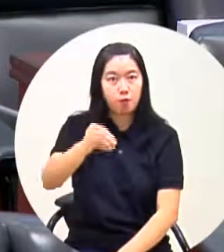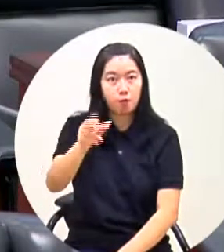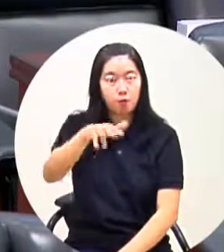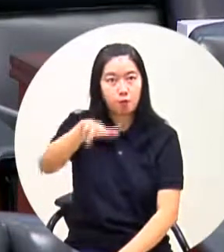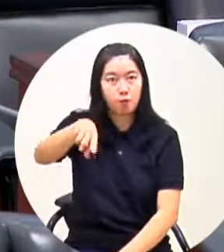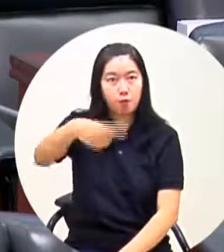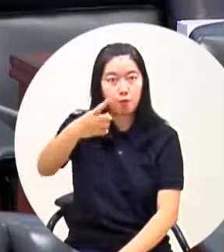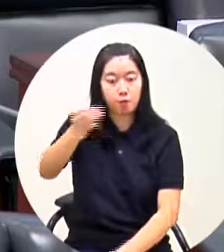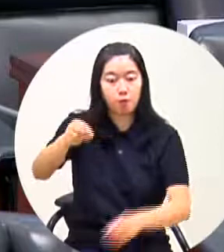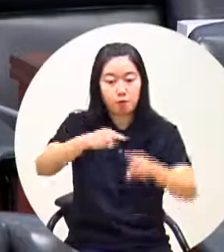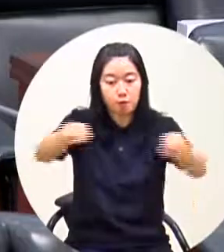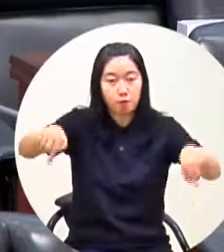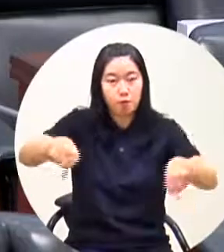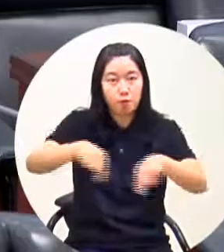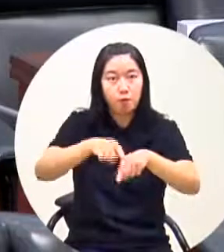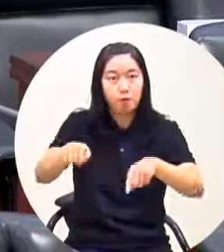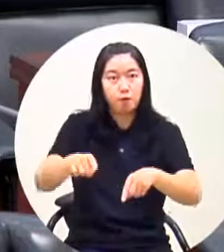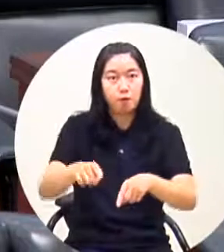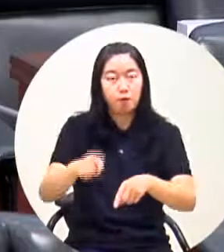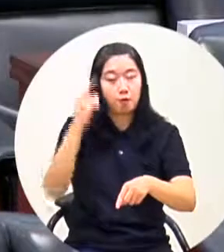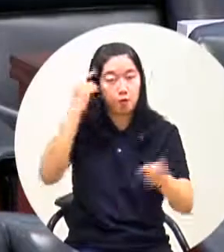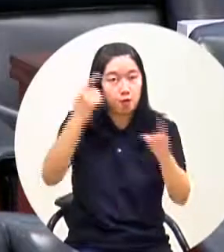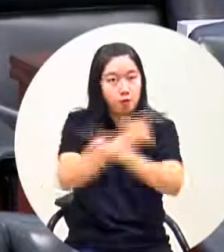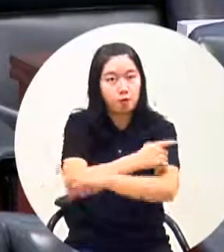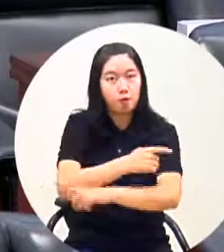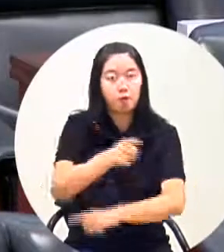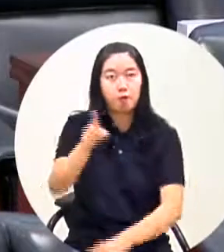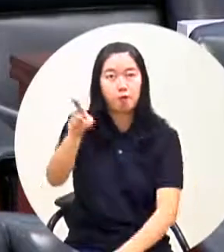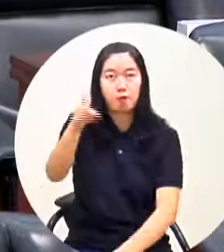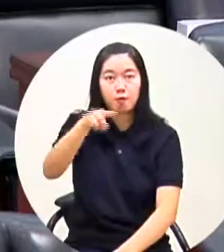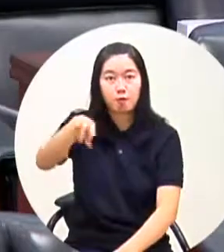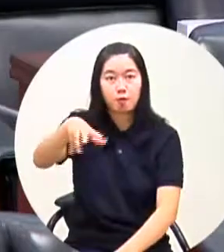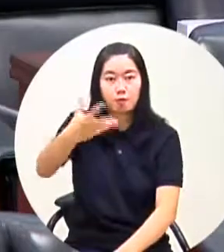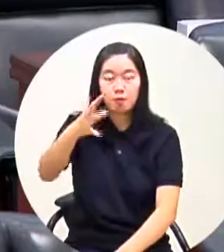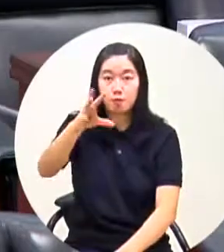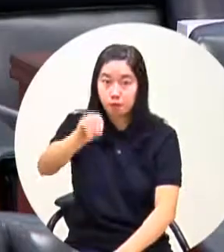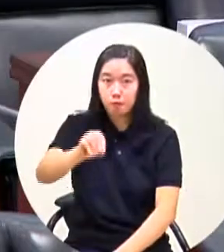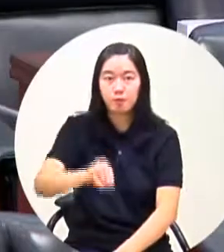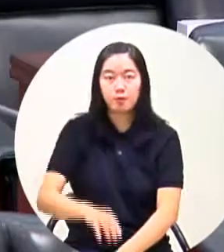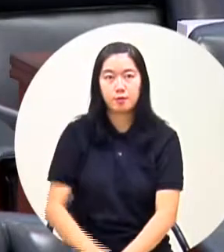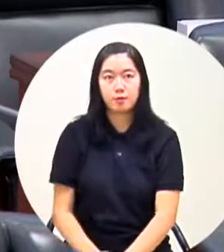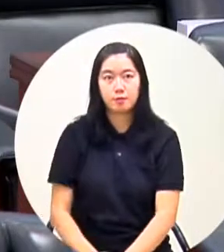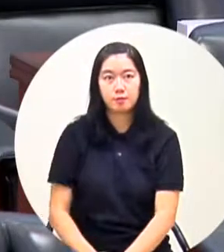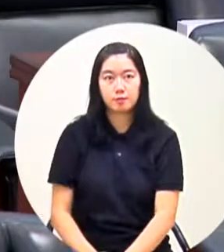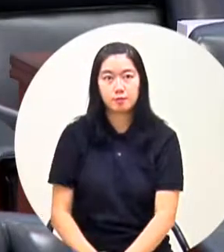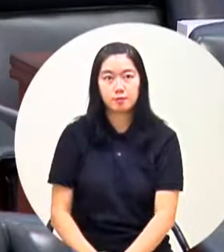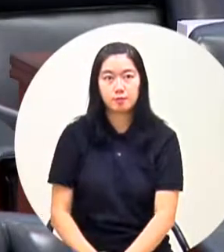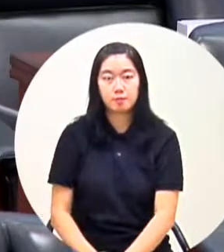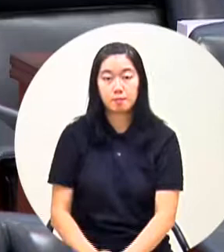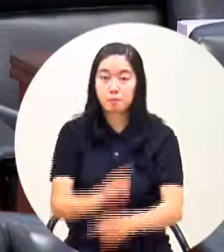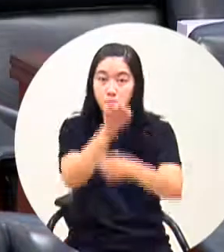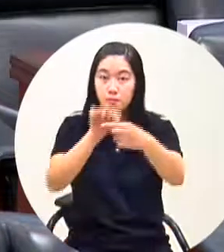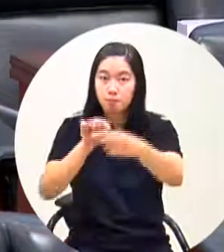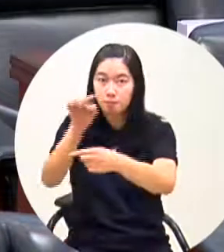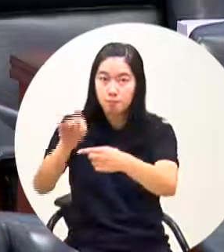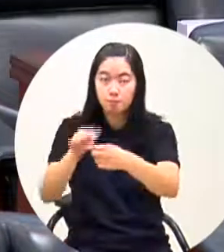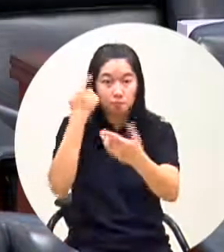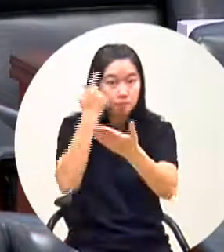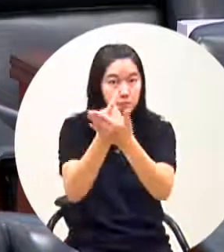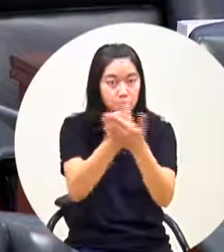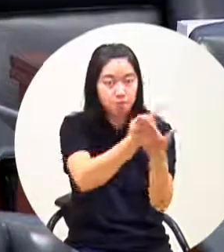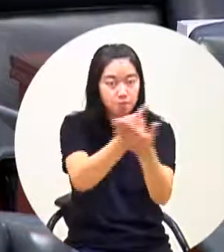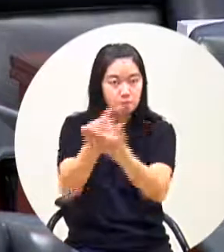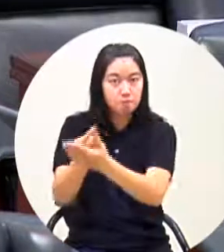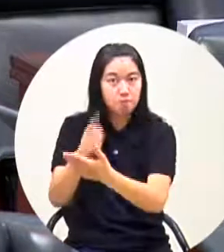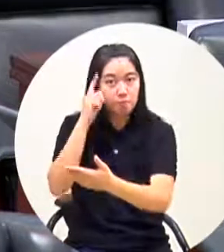91700箱，那等于1800万颗哦，那等于平均我们一个人大概